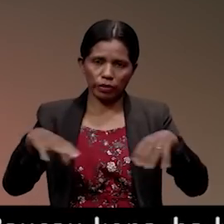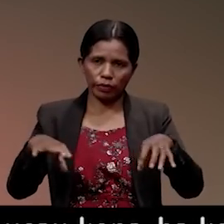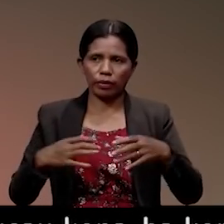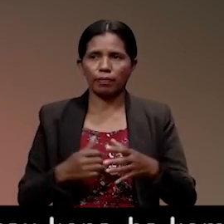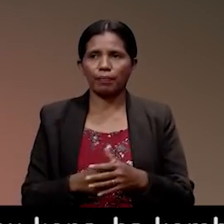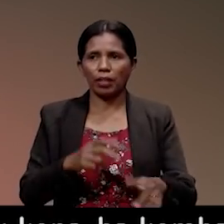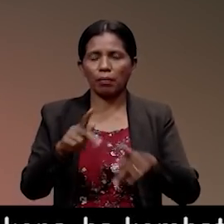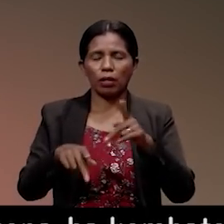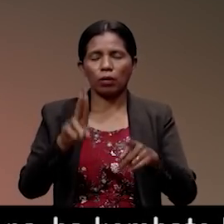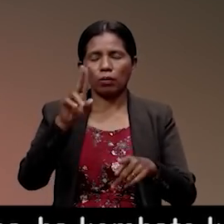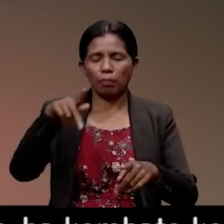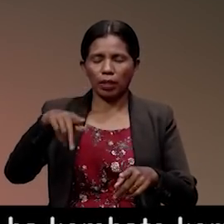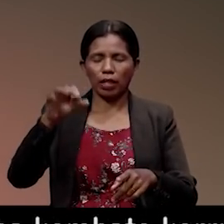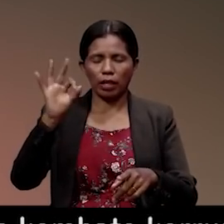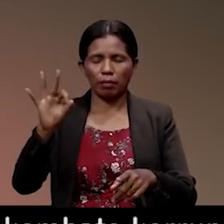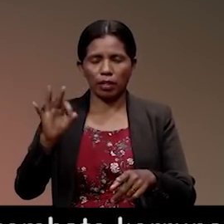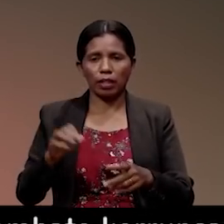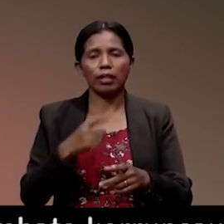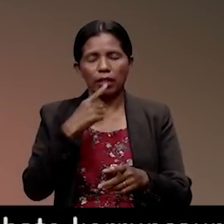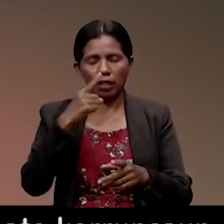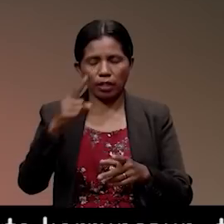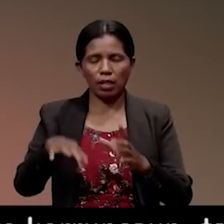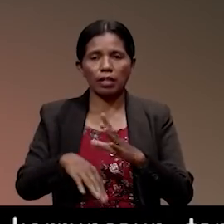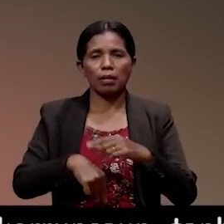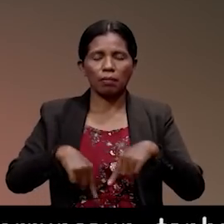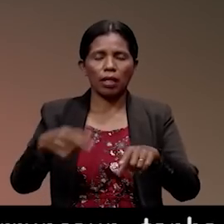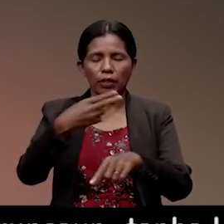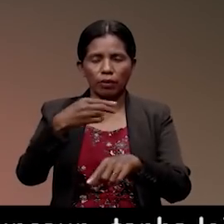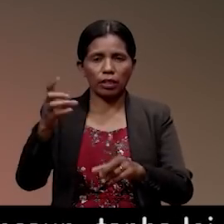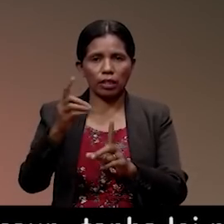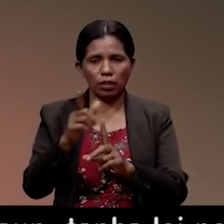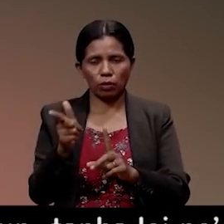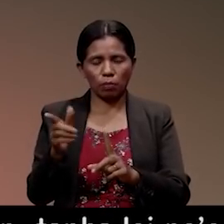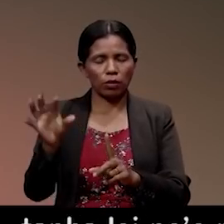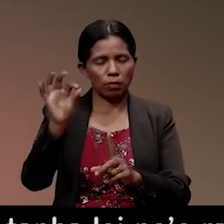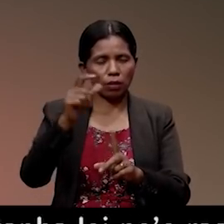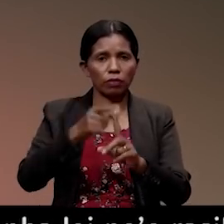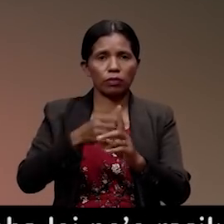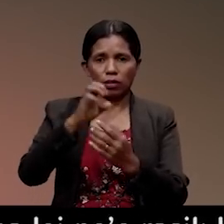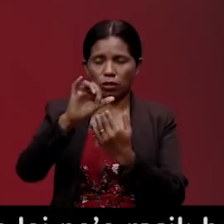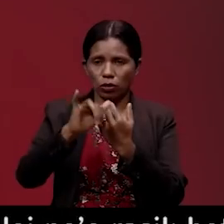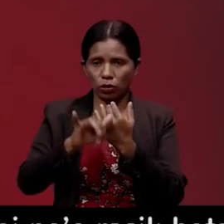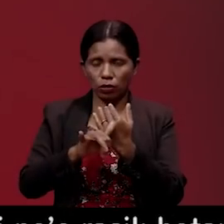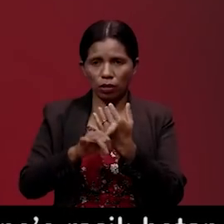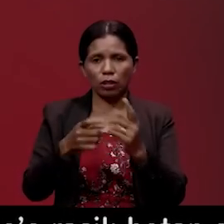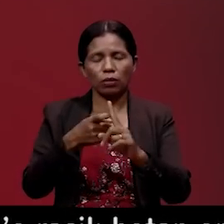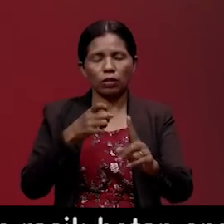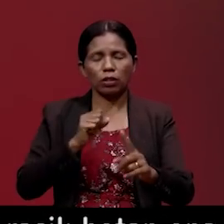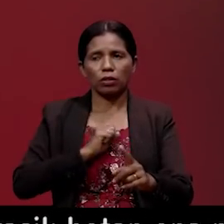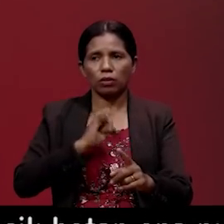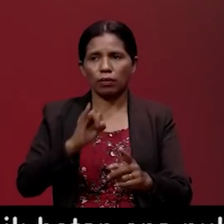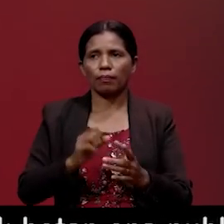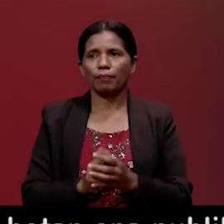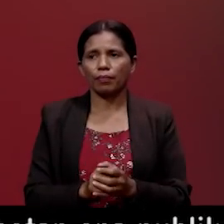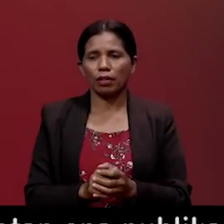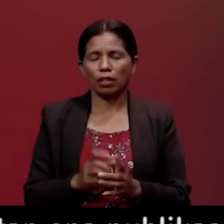Sidadang nebe UPM kaptura hateten niasai iha lorong ronura sinsia fulan Julio husi Jumalai. Tanggal 29